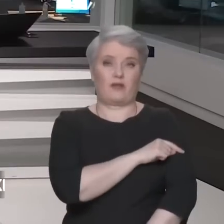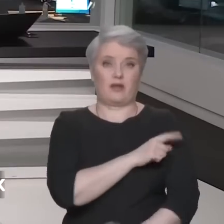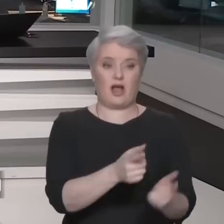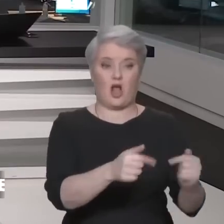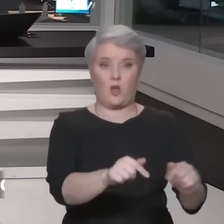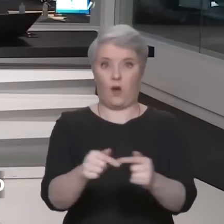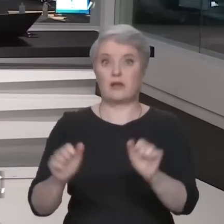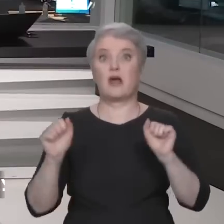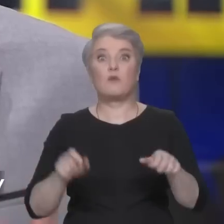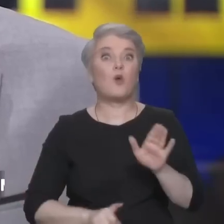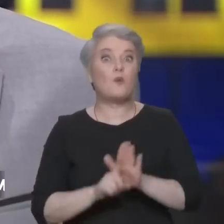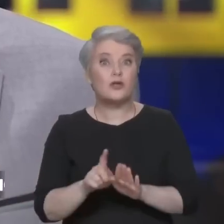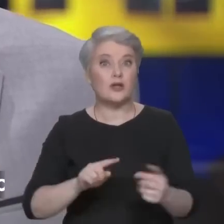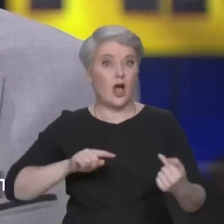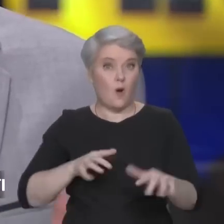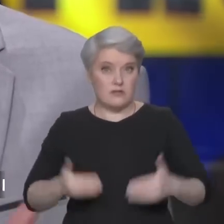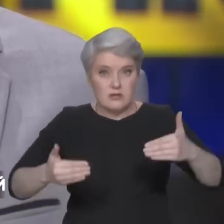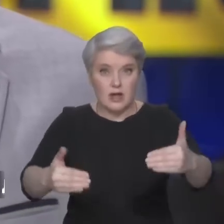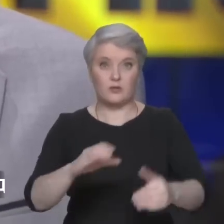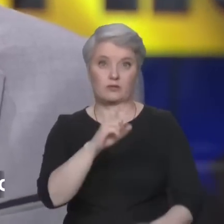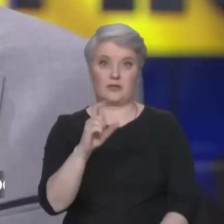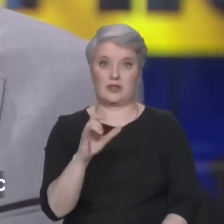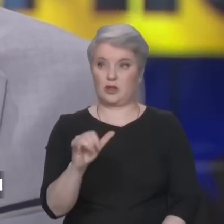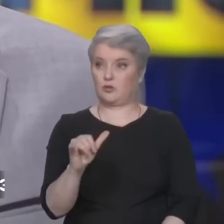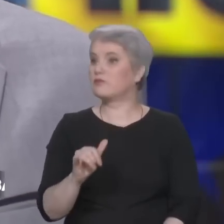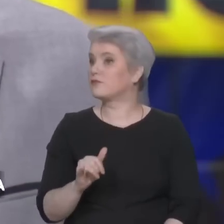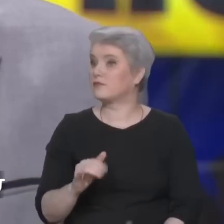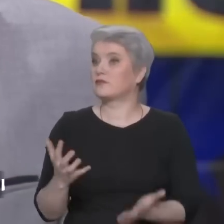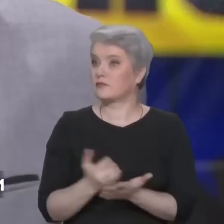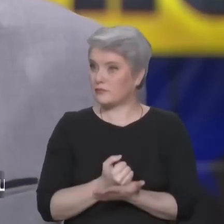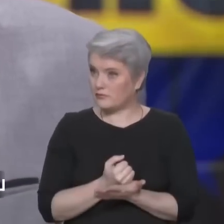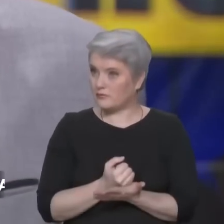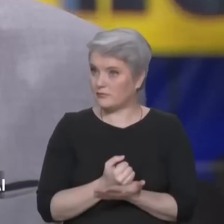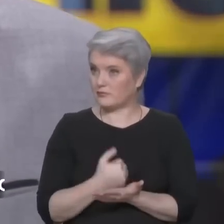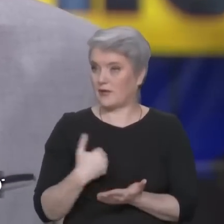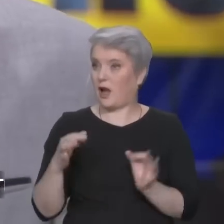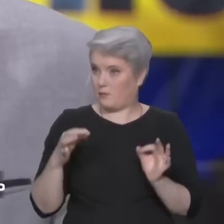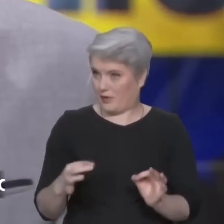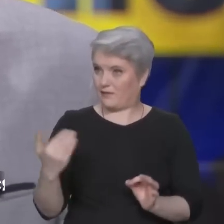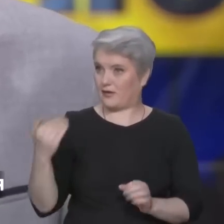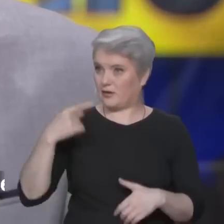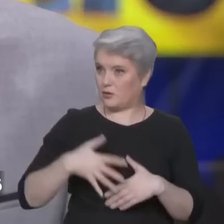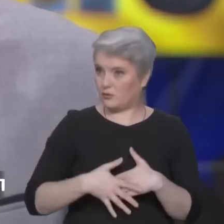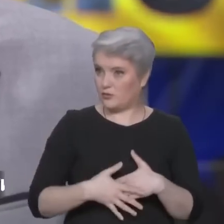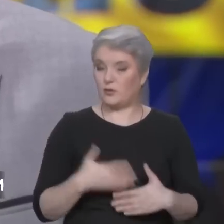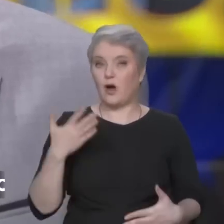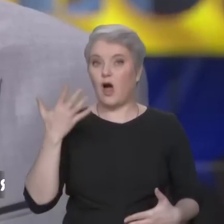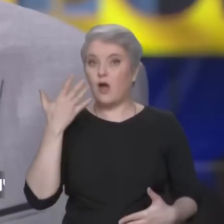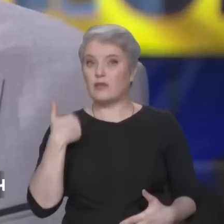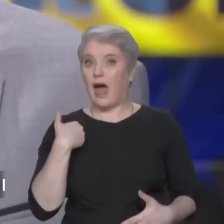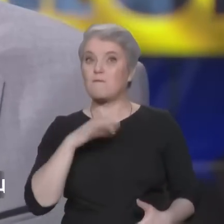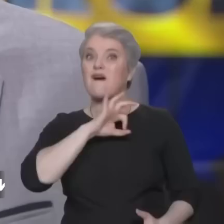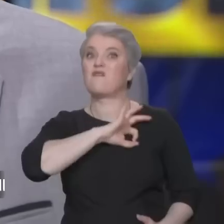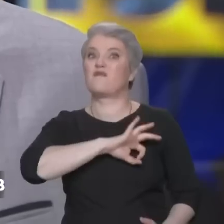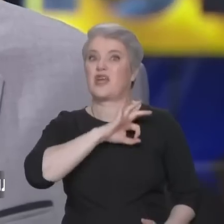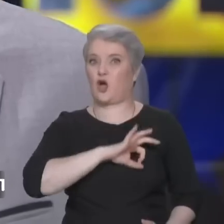Угу. Тобто, фактично виходить, якщо я правильно зрозумів ваші слова, нам навіть частково вигідно, коли вони йдуть в наступ з